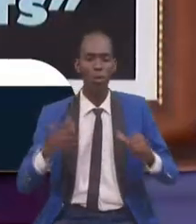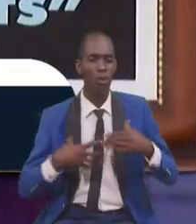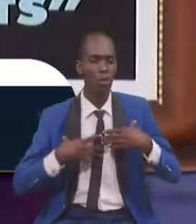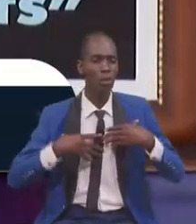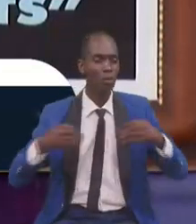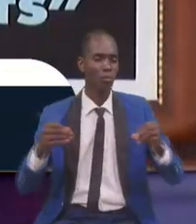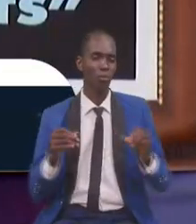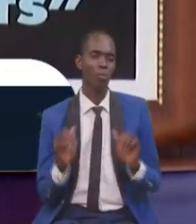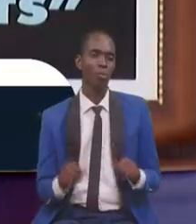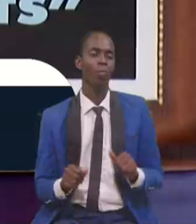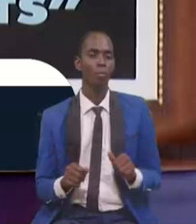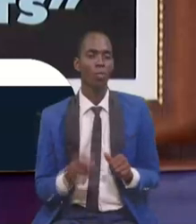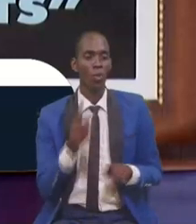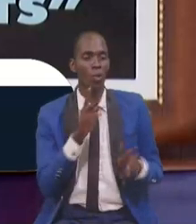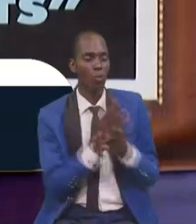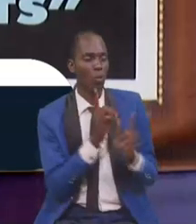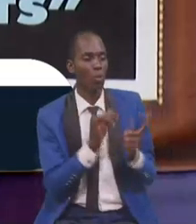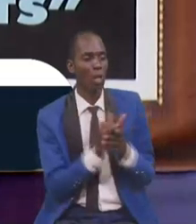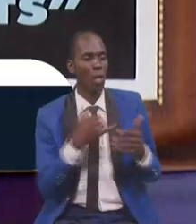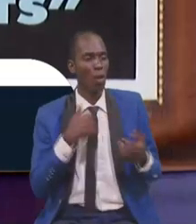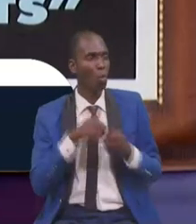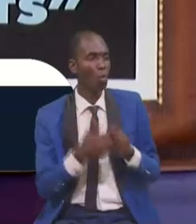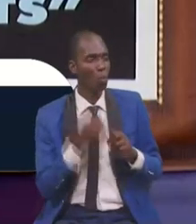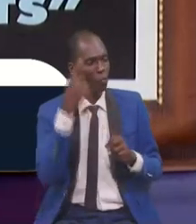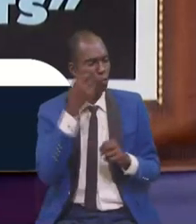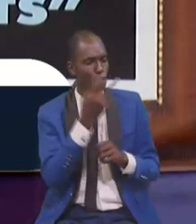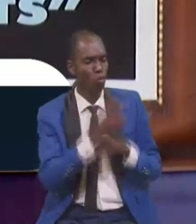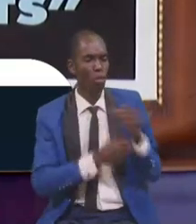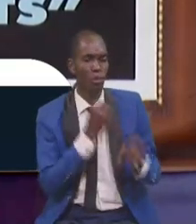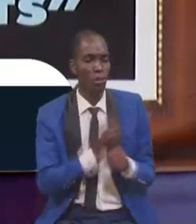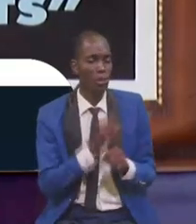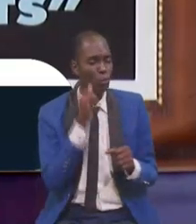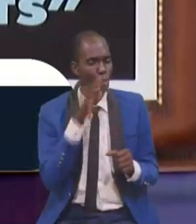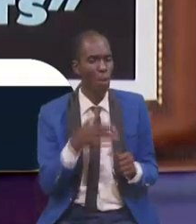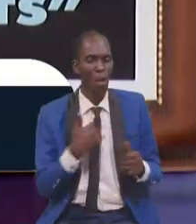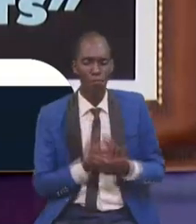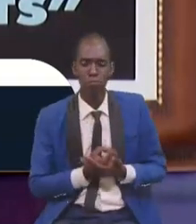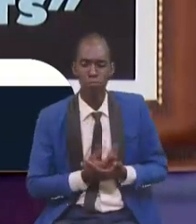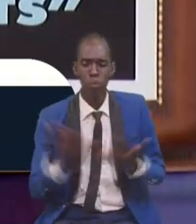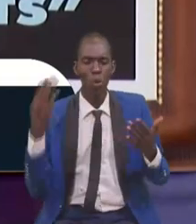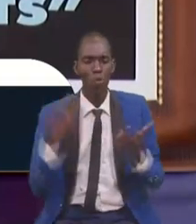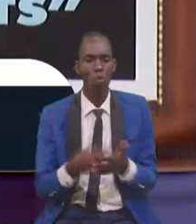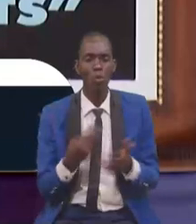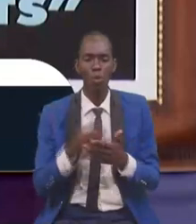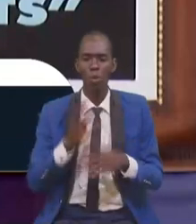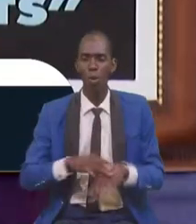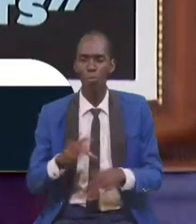incurable. Cette femme qui a la paix de sang, 12 ans, elle a dépensé tout ce qu'elle avait